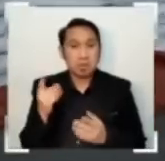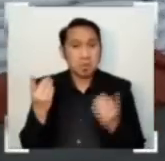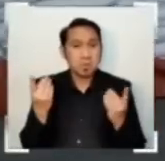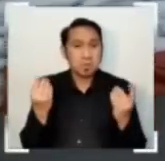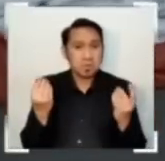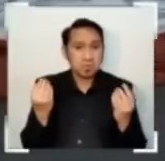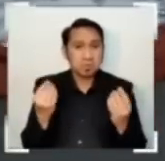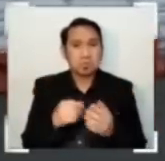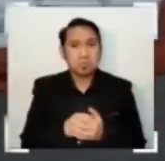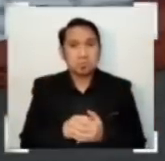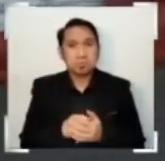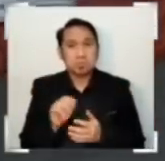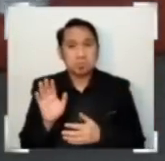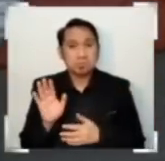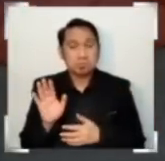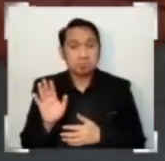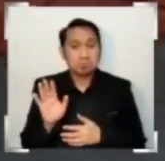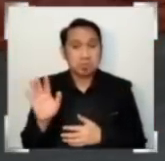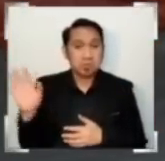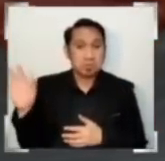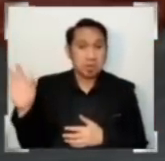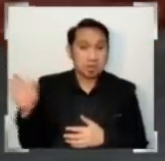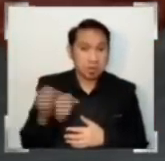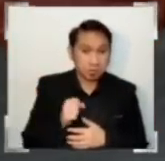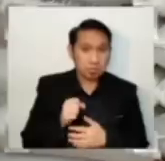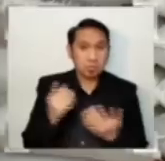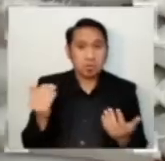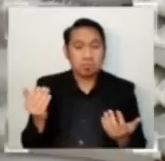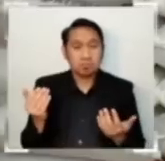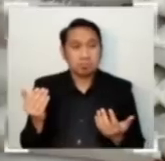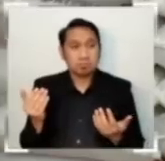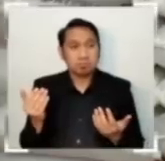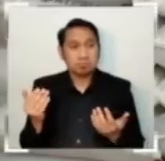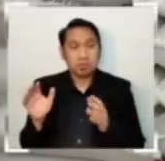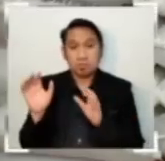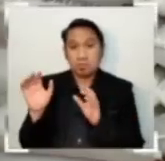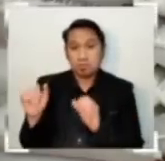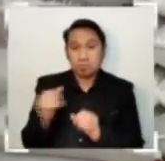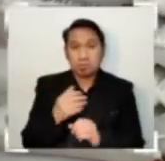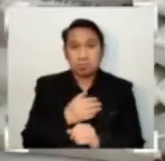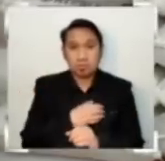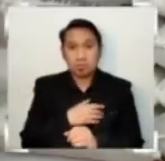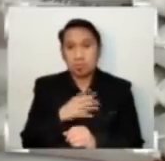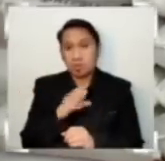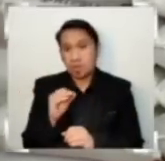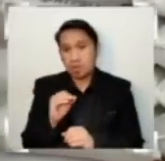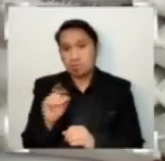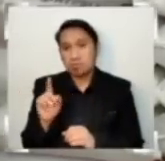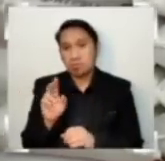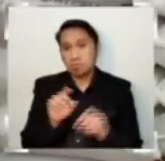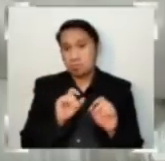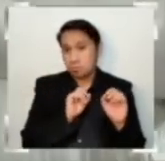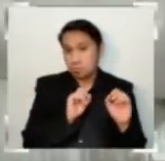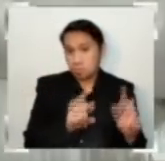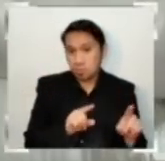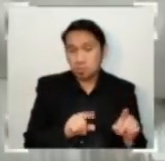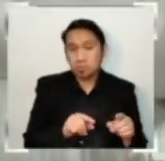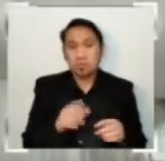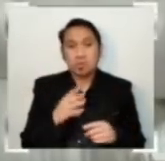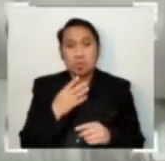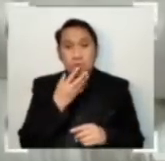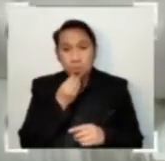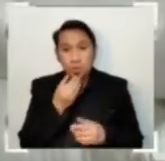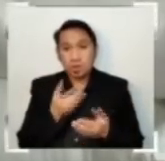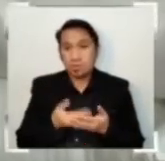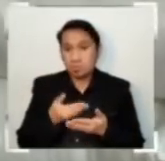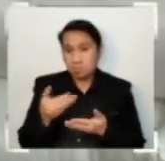ang madakip ng authorities, binibidding, ino-auction, ang bumibili, ganun pa